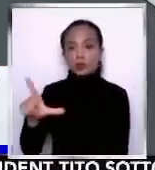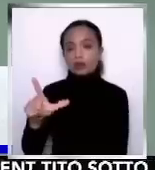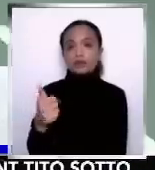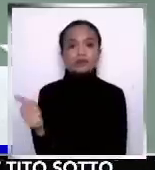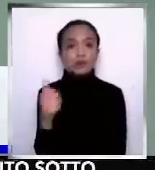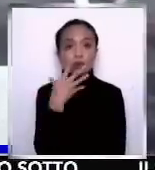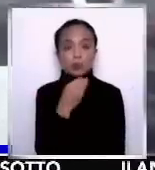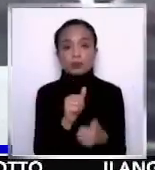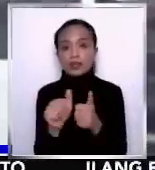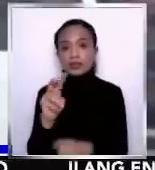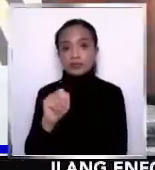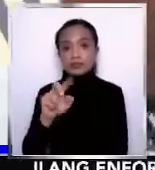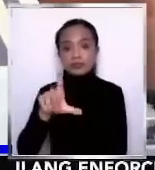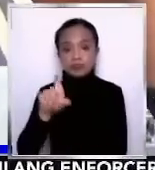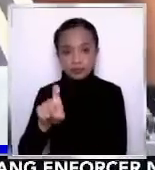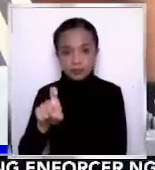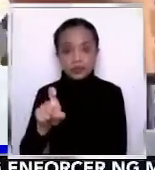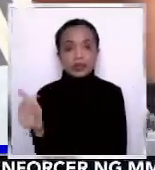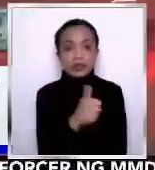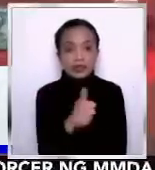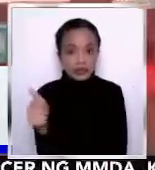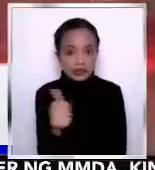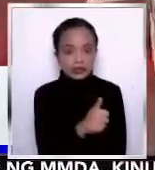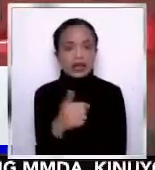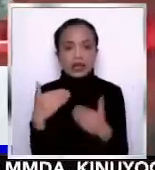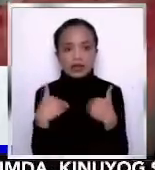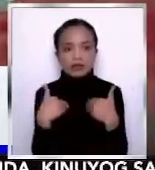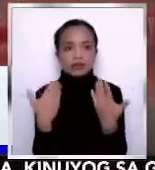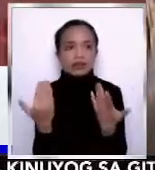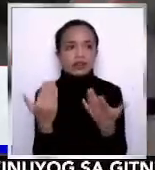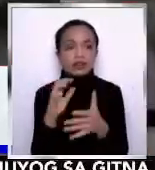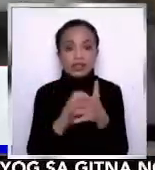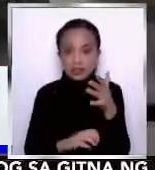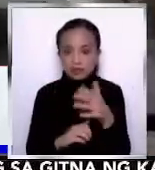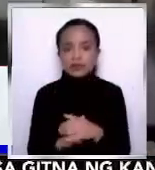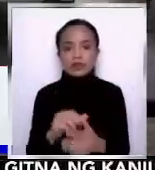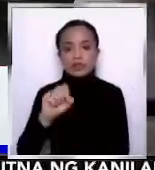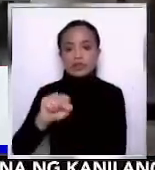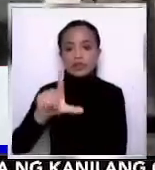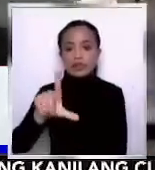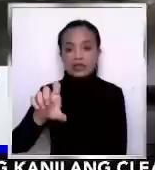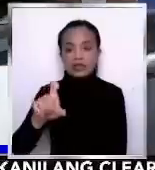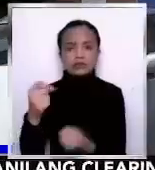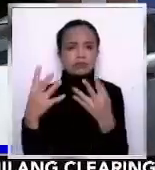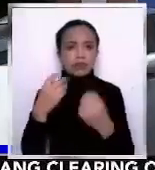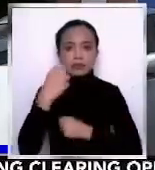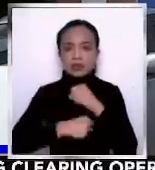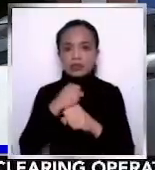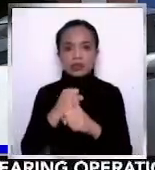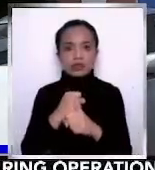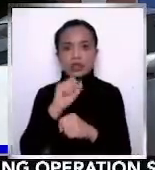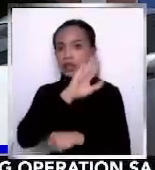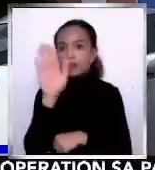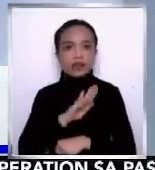SETEX at Cavitex kasunod ng toll adjustment kamakailan. Sa SLEX naman, ilang taon nang walang pagtaas sa toll. Sinisikap ng